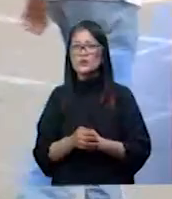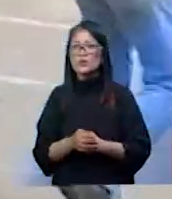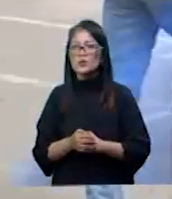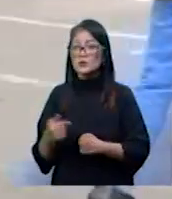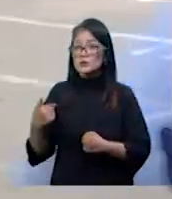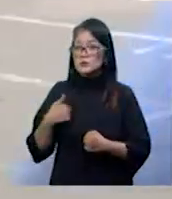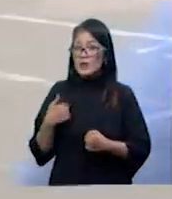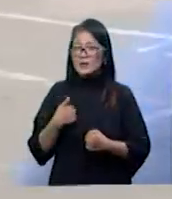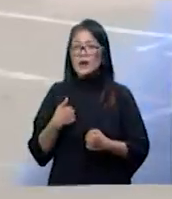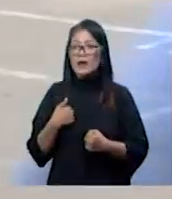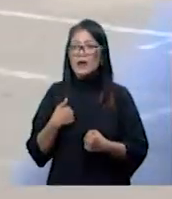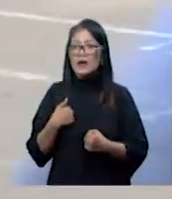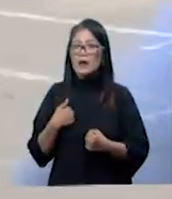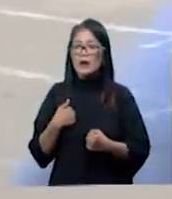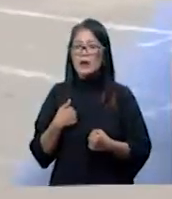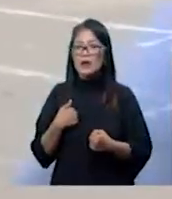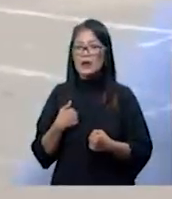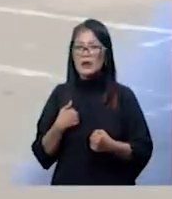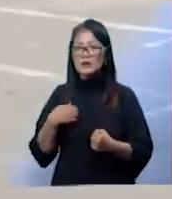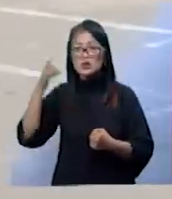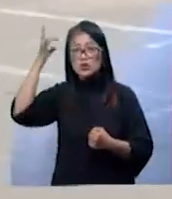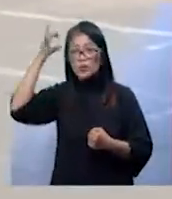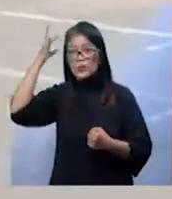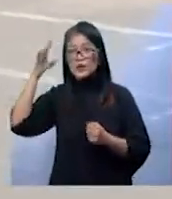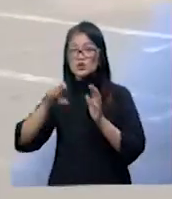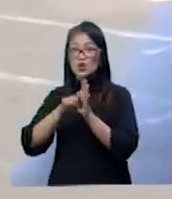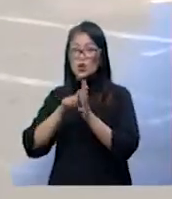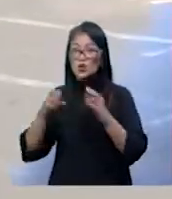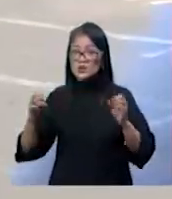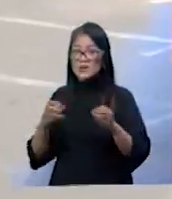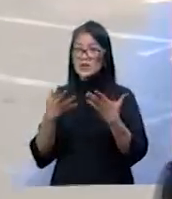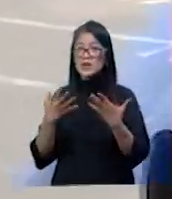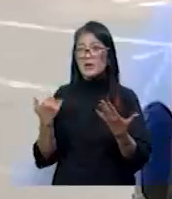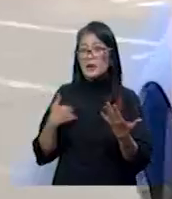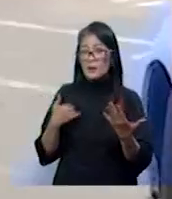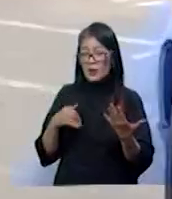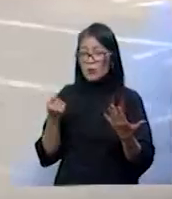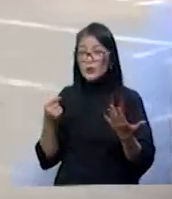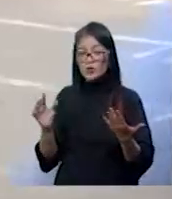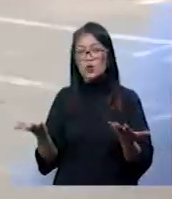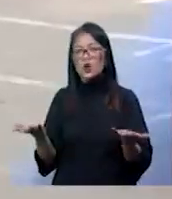sebagai pengguna jalan, kalau misalkan namanya kecelakaan kita kan juga nggak mau ya, musibah apalagi itu ya.